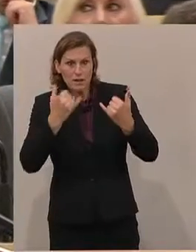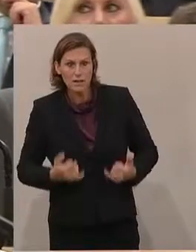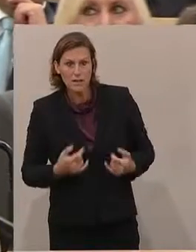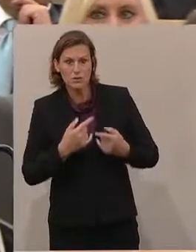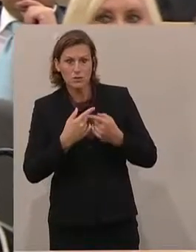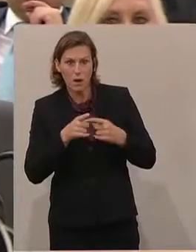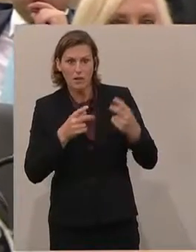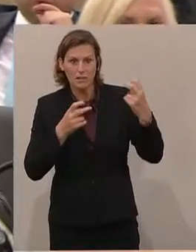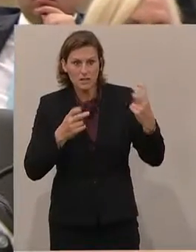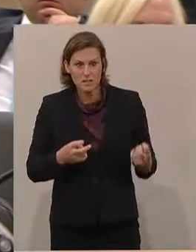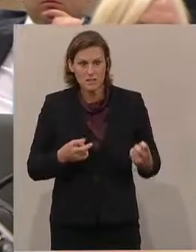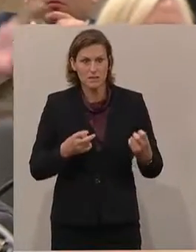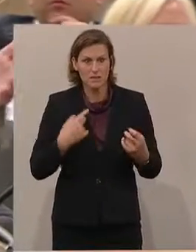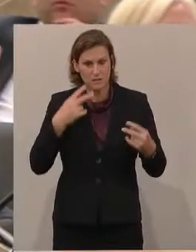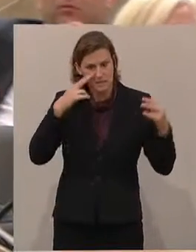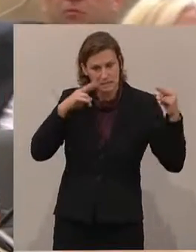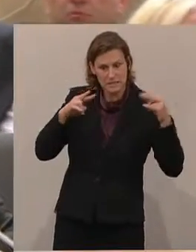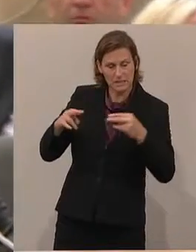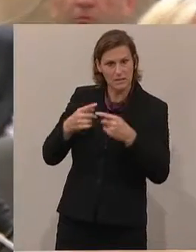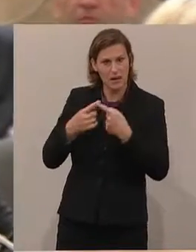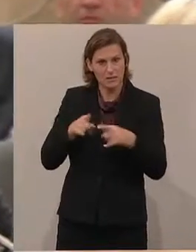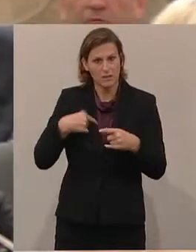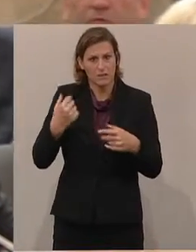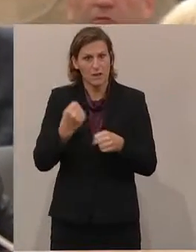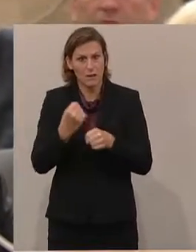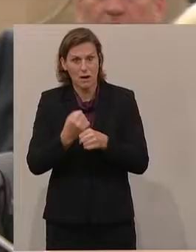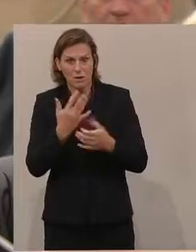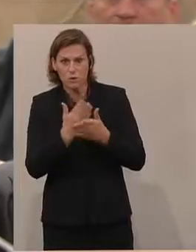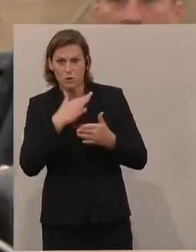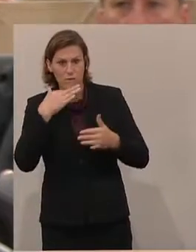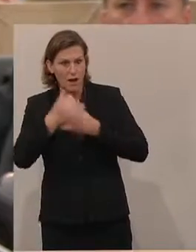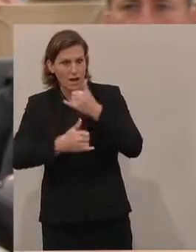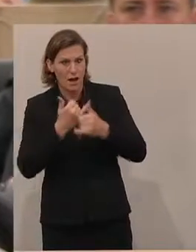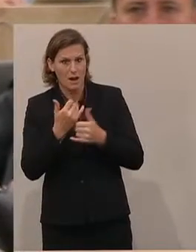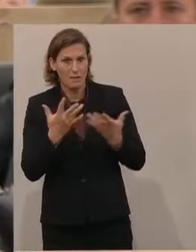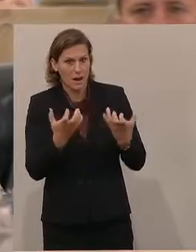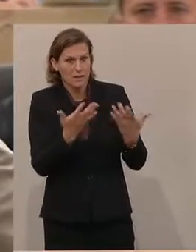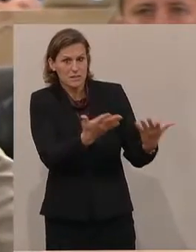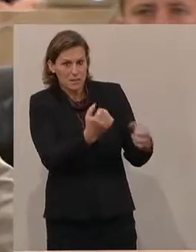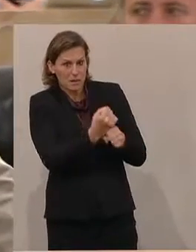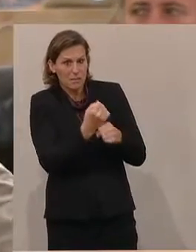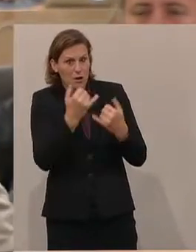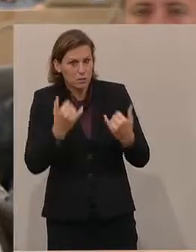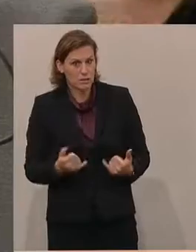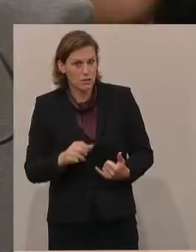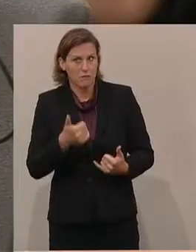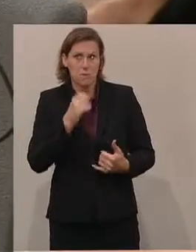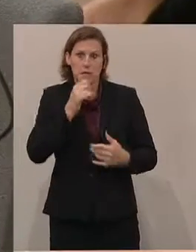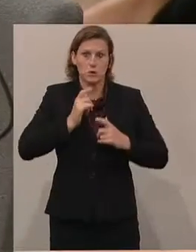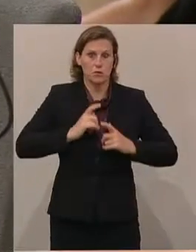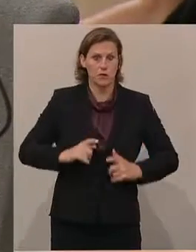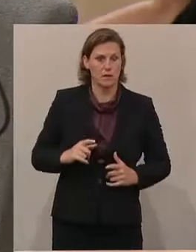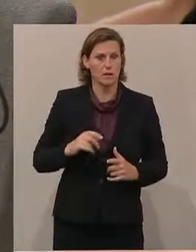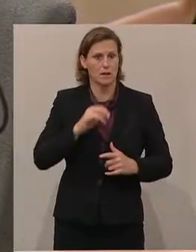woanders sitzen, ändert sich wieder Ihr Standpunkt. Wir machen nur das, was Sie lange Jahre praktiziert haben. Und jetzt auf einmal passt es. Der